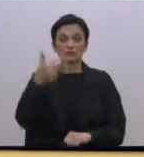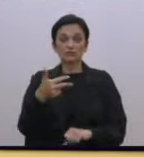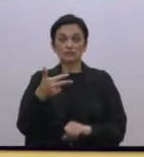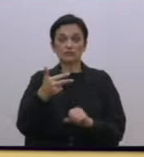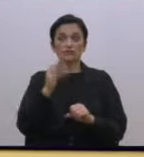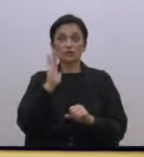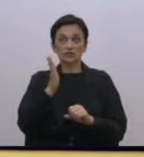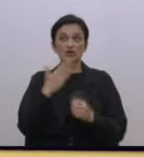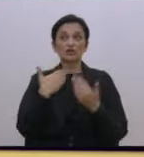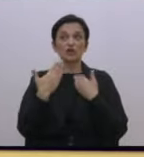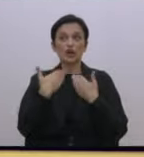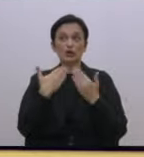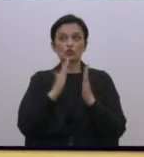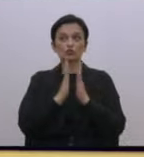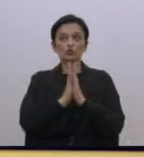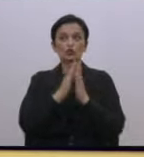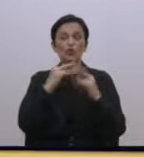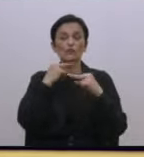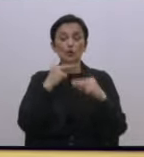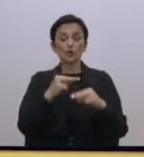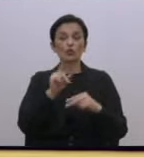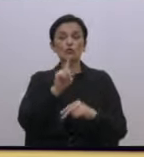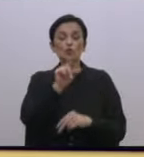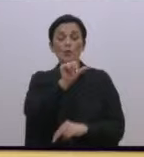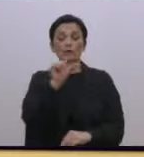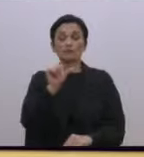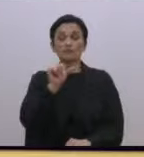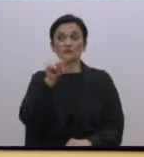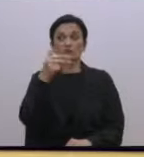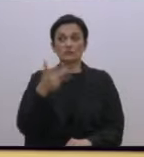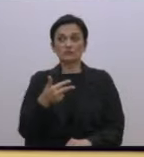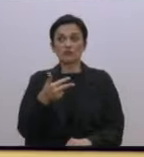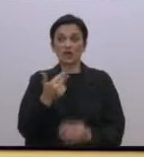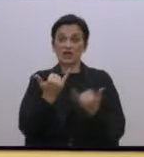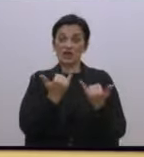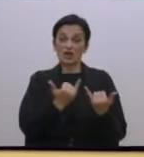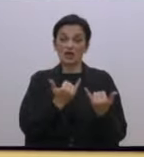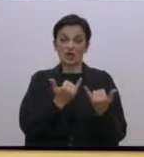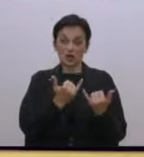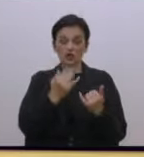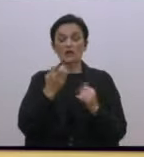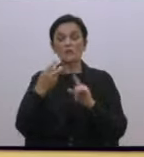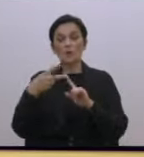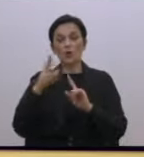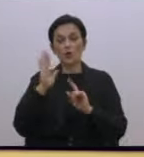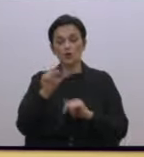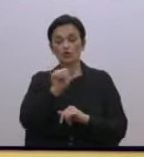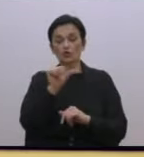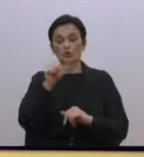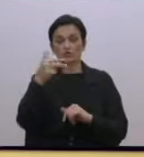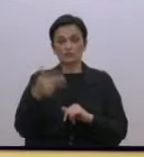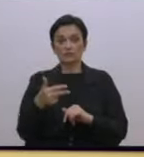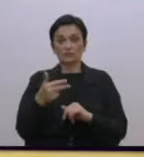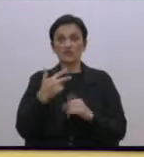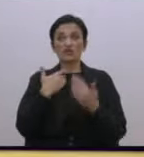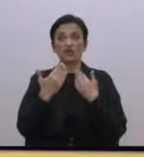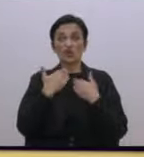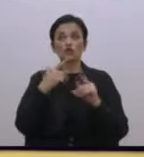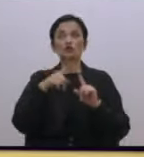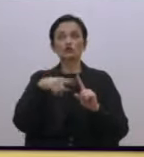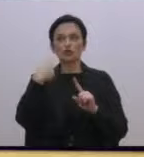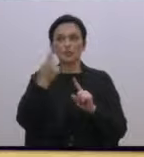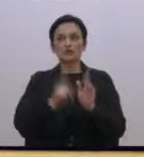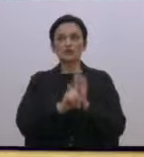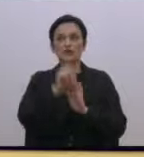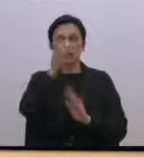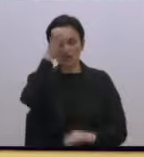კენჭის ხა. ამიტომ გთხოვთ ყურადღებით იყოთ, რომ ორის ნახევარზე, ანუ ეხლა გვექნება კენჭის ხა და ორის ნახევარზე გვექნება კენჭის ხა და ამის შემდეგ უკვე